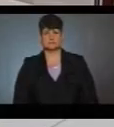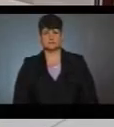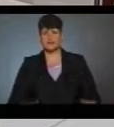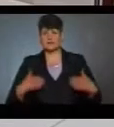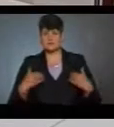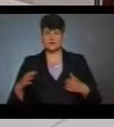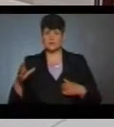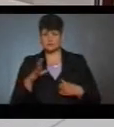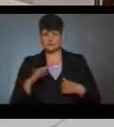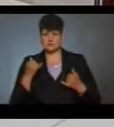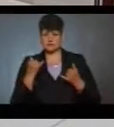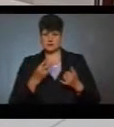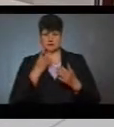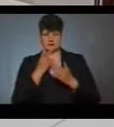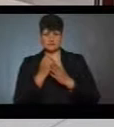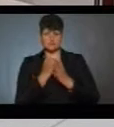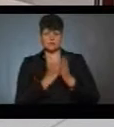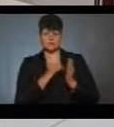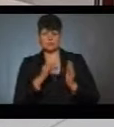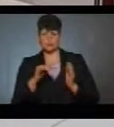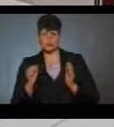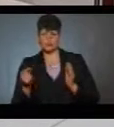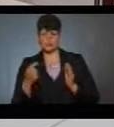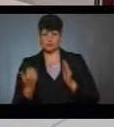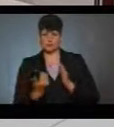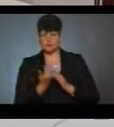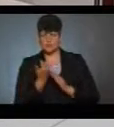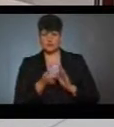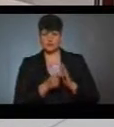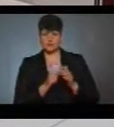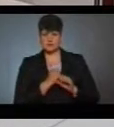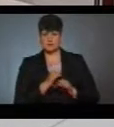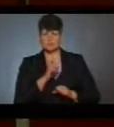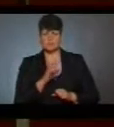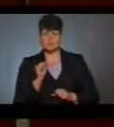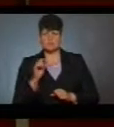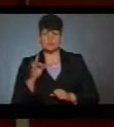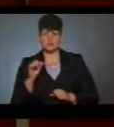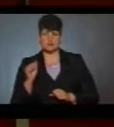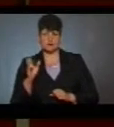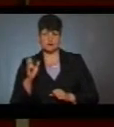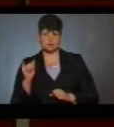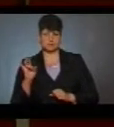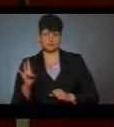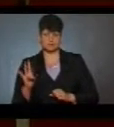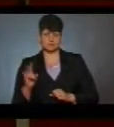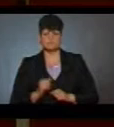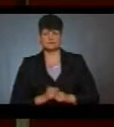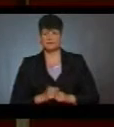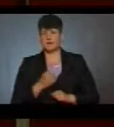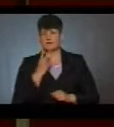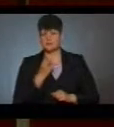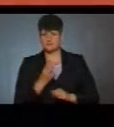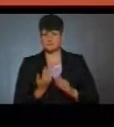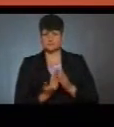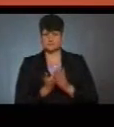Вітаю всіх, хто до нас приєднався. В ефірі телеканалу ЮА «Тернопіль новини» у студії Богдана Сарабун. Дивіться у випуску.